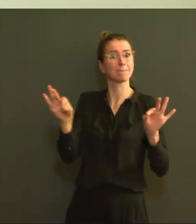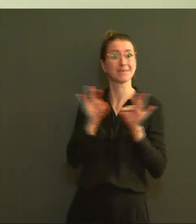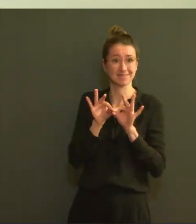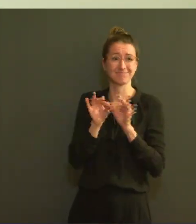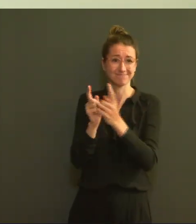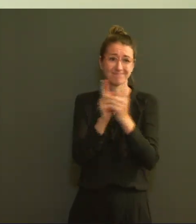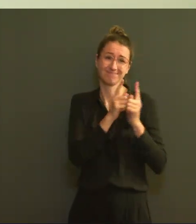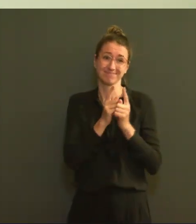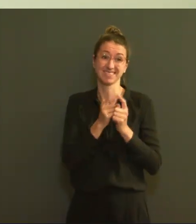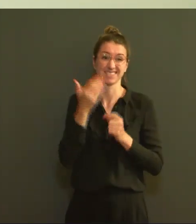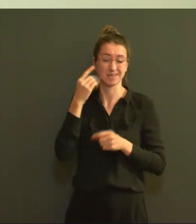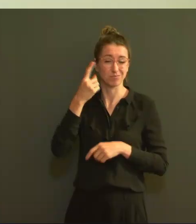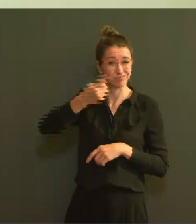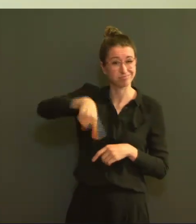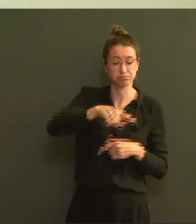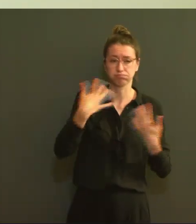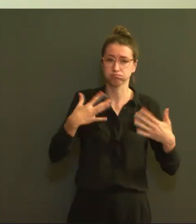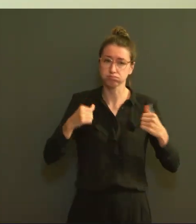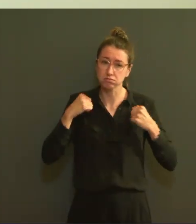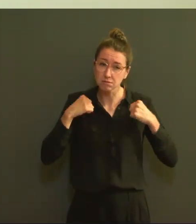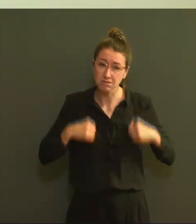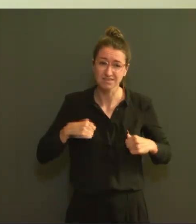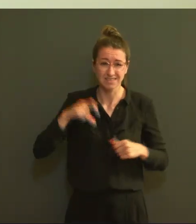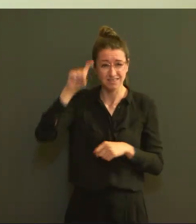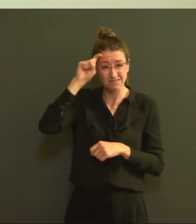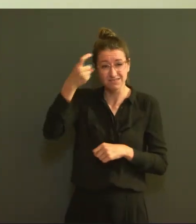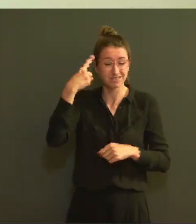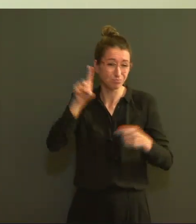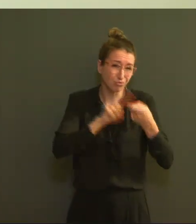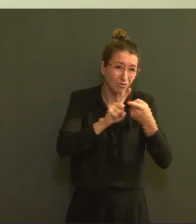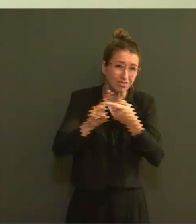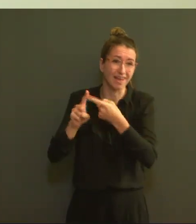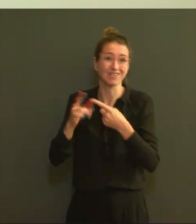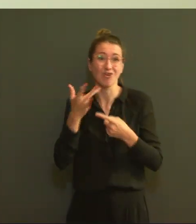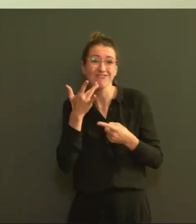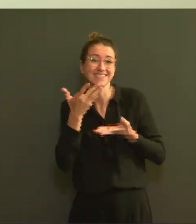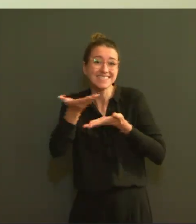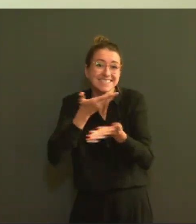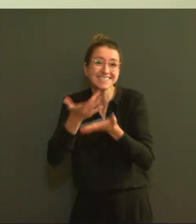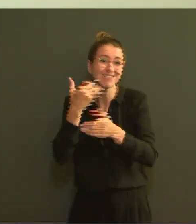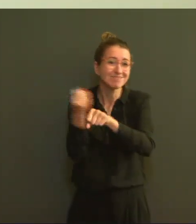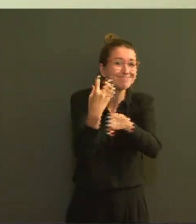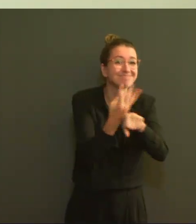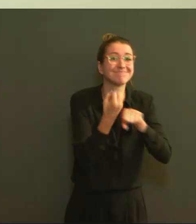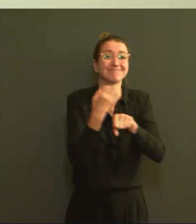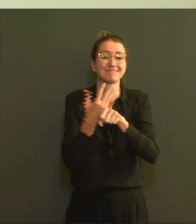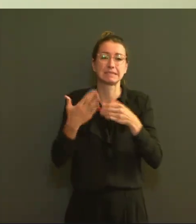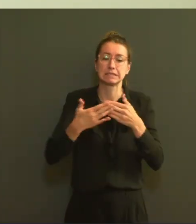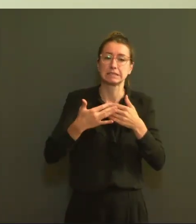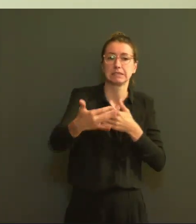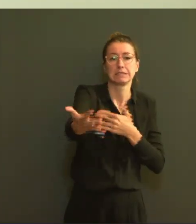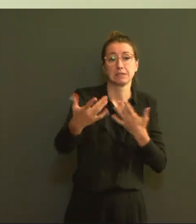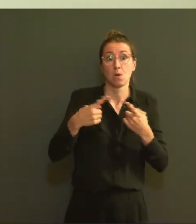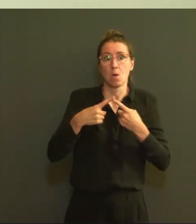ça vous limite tout à fait avec tous vos contacts sociaux, ce que personne n'a envie de faire très longtemps. Mais le but quand même est